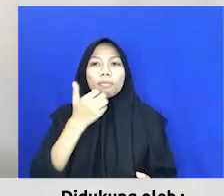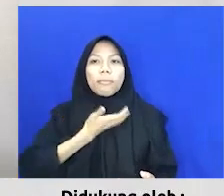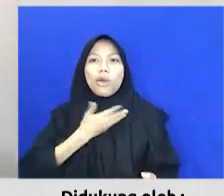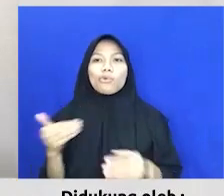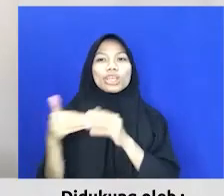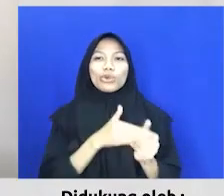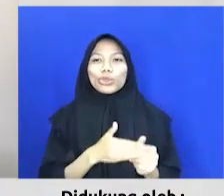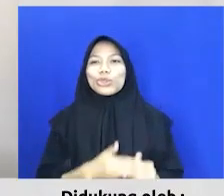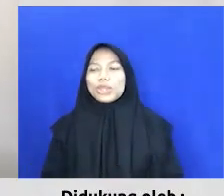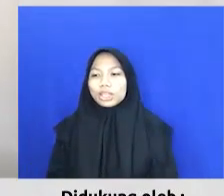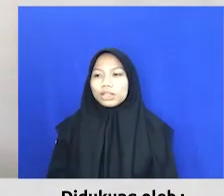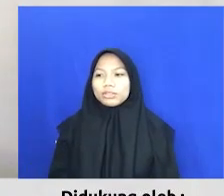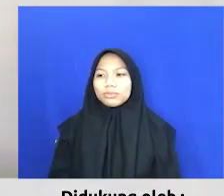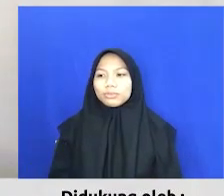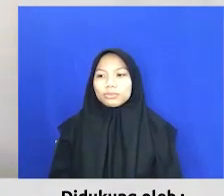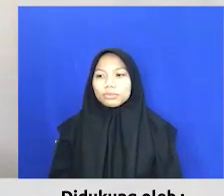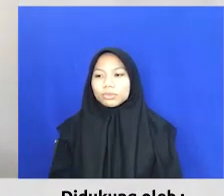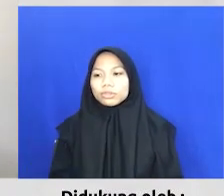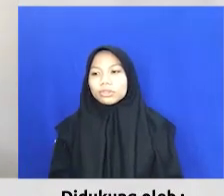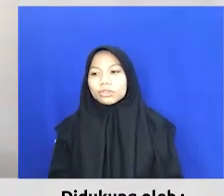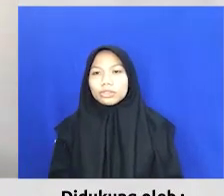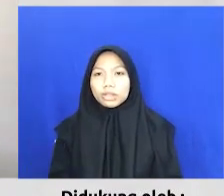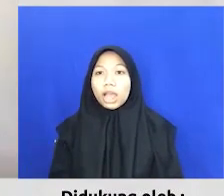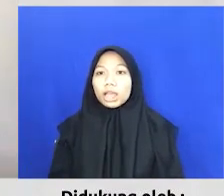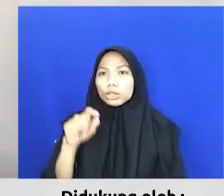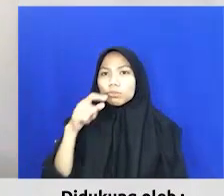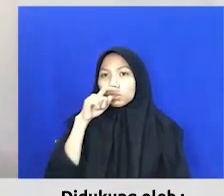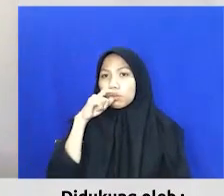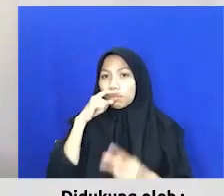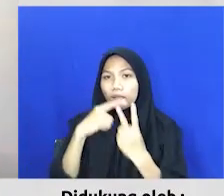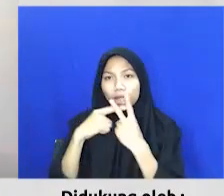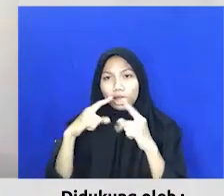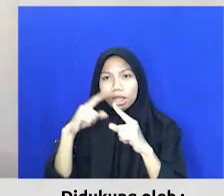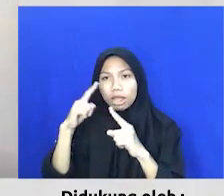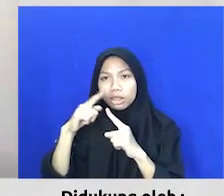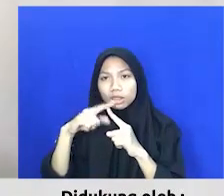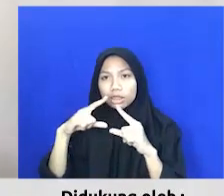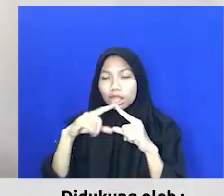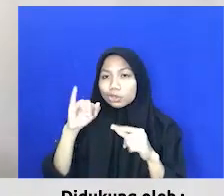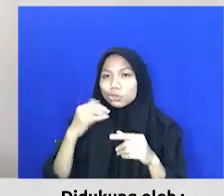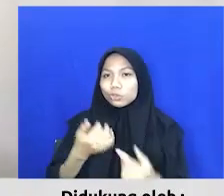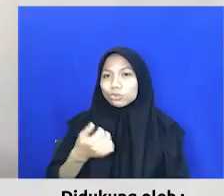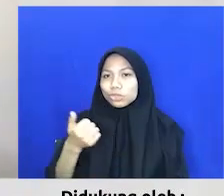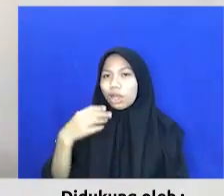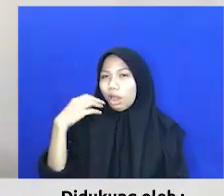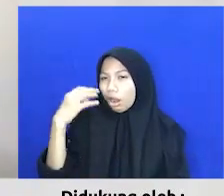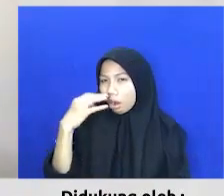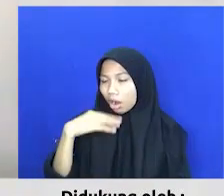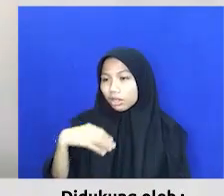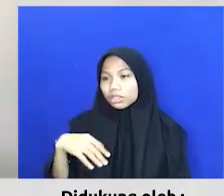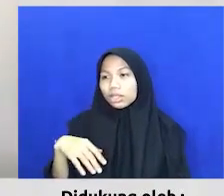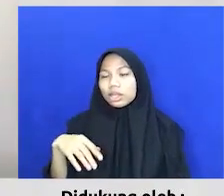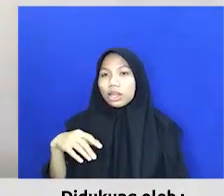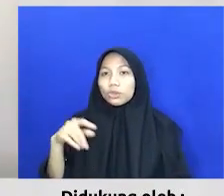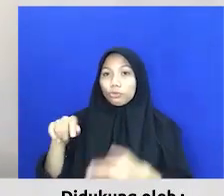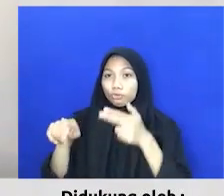yang kenal Pak Usmar, ya, tidak lagi ya. Iya Pak. Anaknya pun mungkin lupa ingat ya. Pak Usmar itu mempunyai